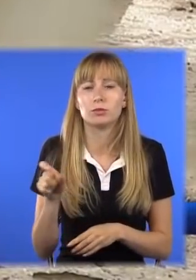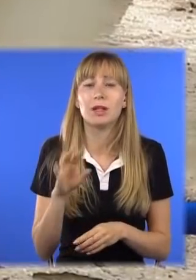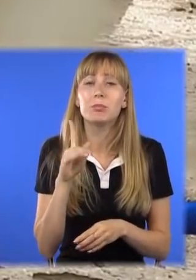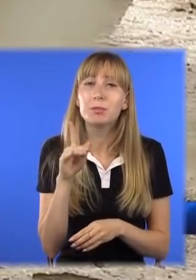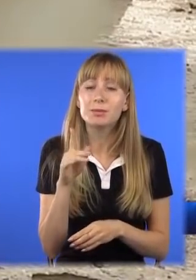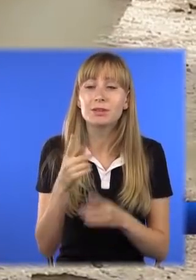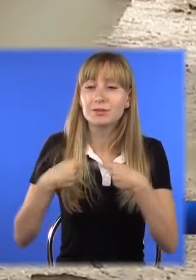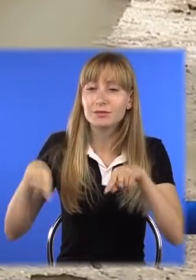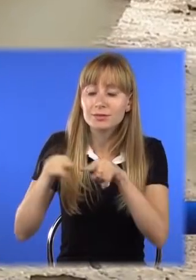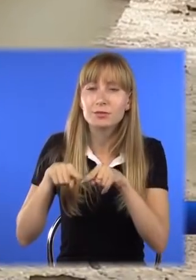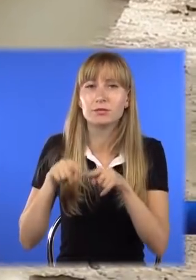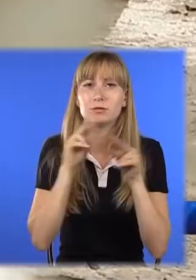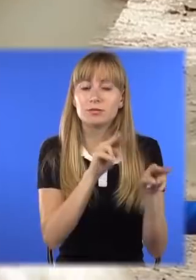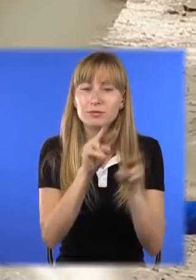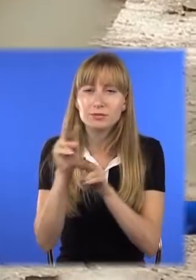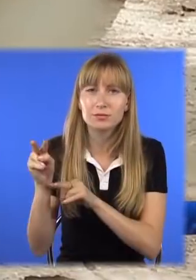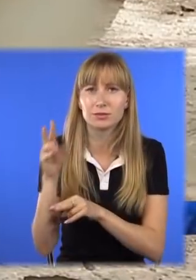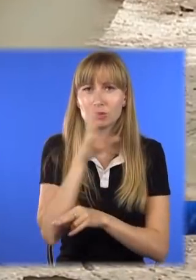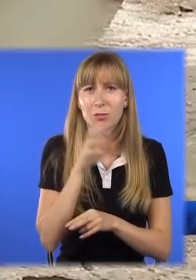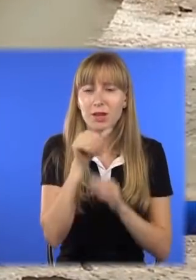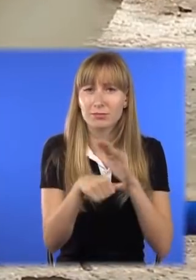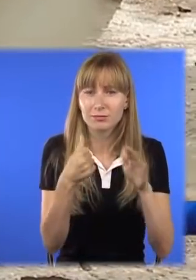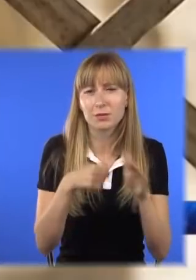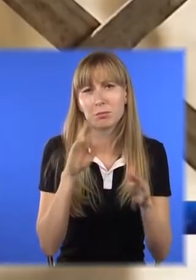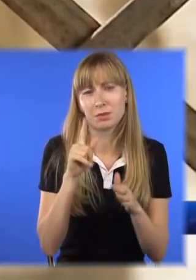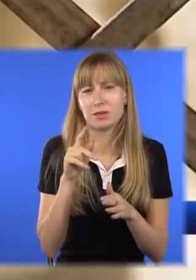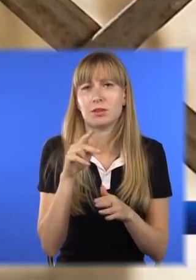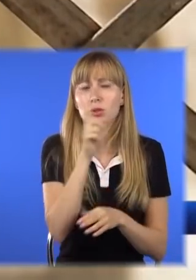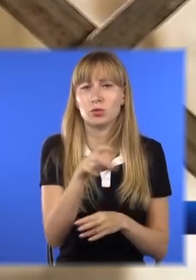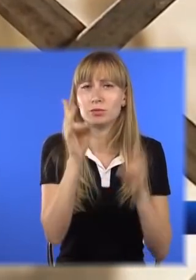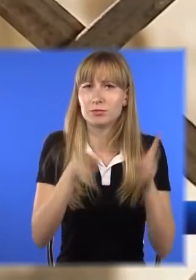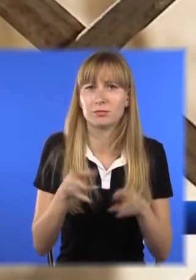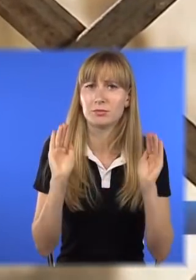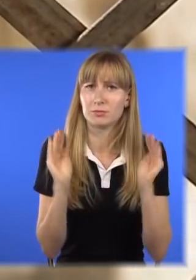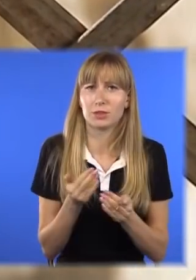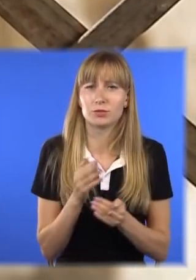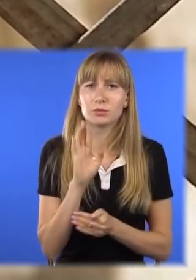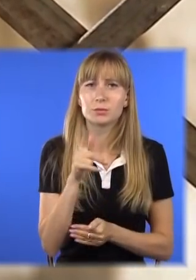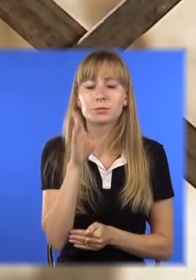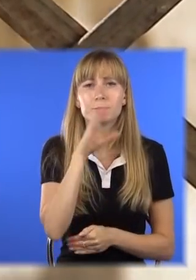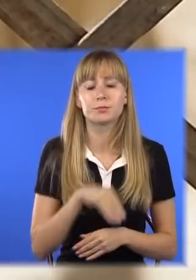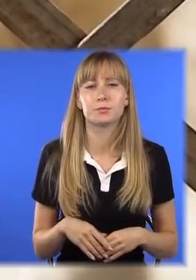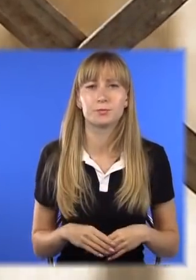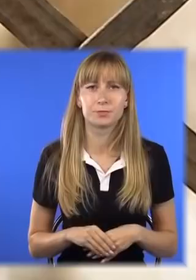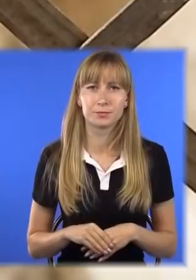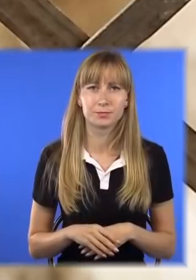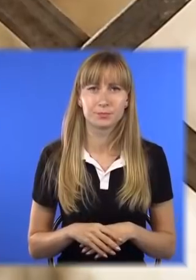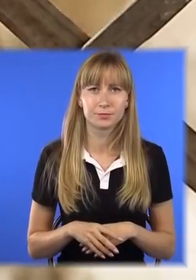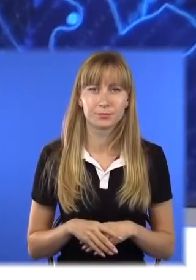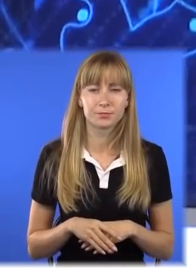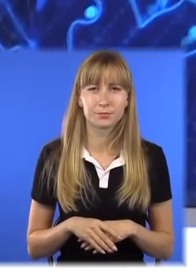нарешті запрацював, кількість постраждалих могла бути в рази менше. Олена Трунова, Олег Нікітін, Перший міський.